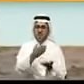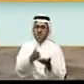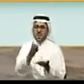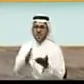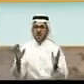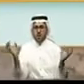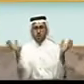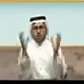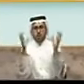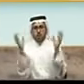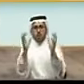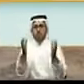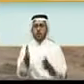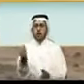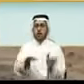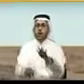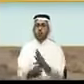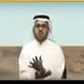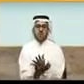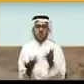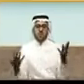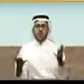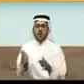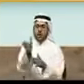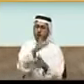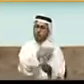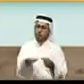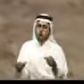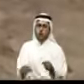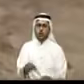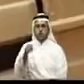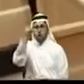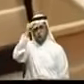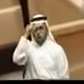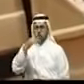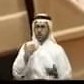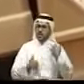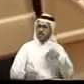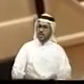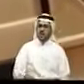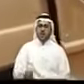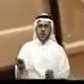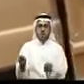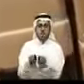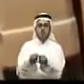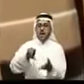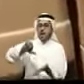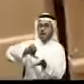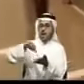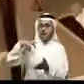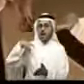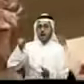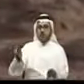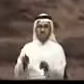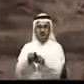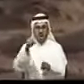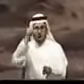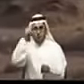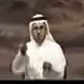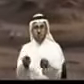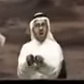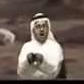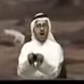المعارك عن مصرع وإصابة عدد كبير من عناصر الميليشيا المدعومة من إيران، فيما استعادت قوات الجيش كميات كبيرة